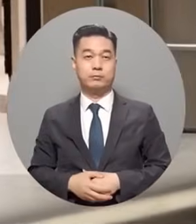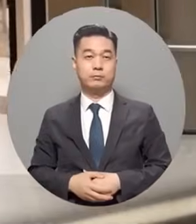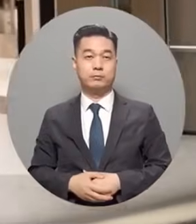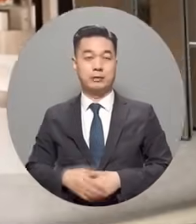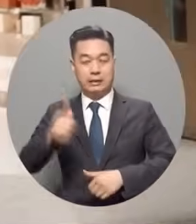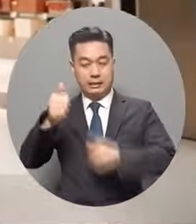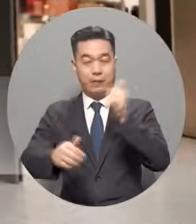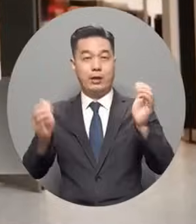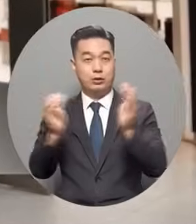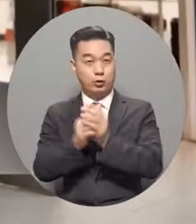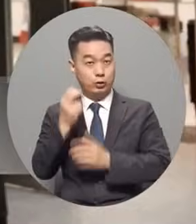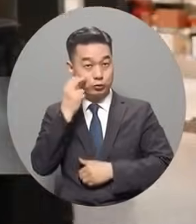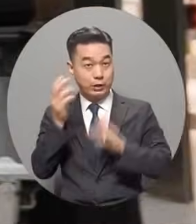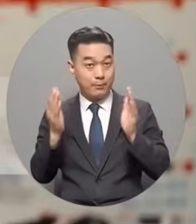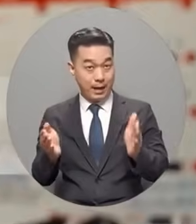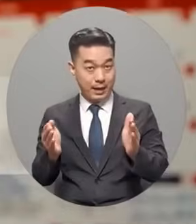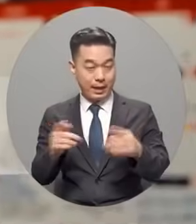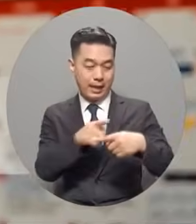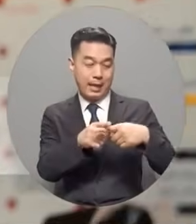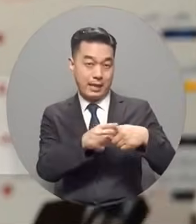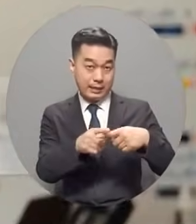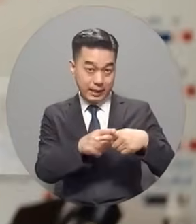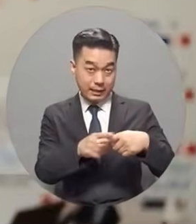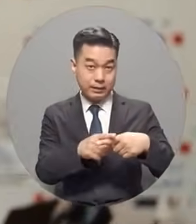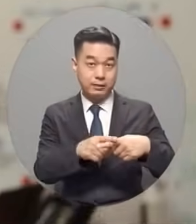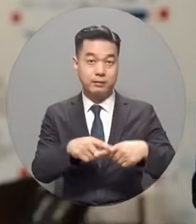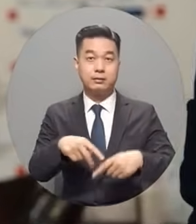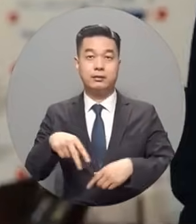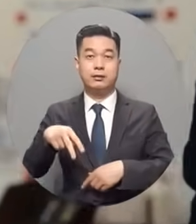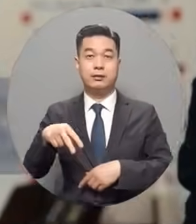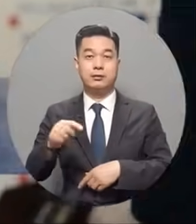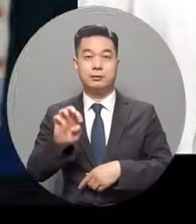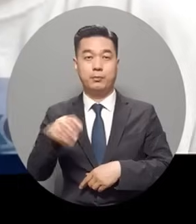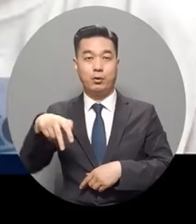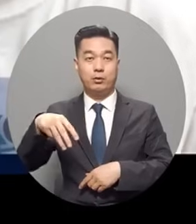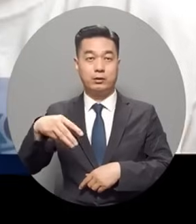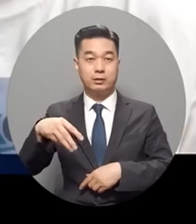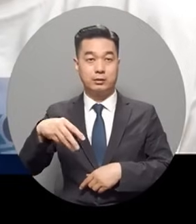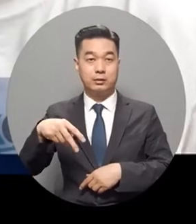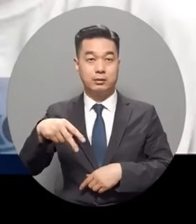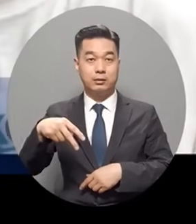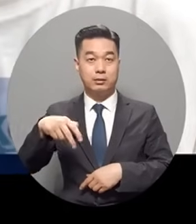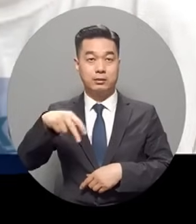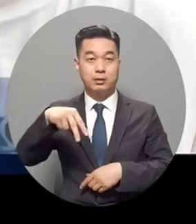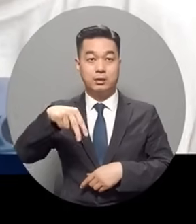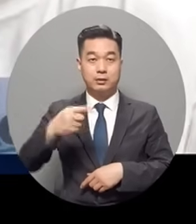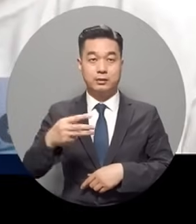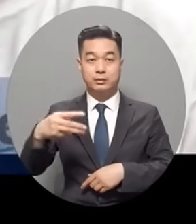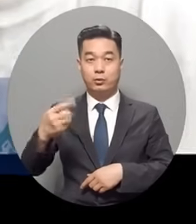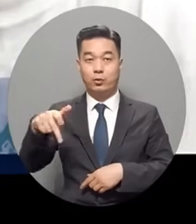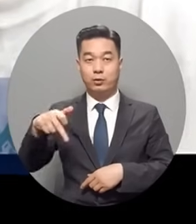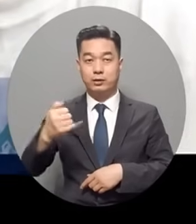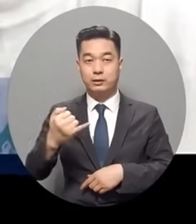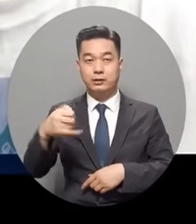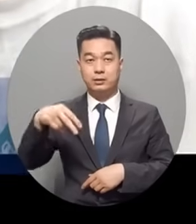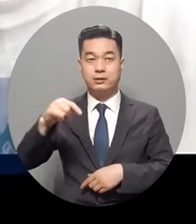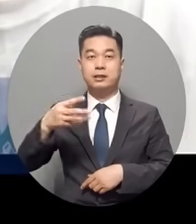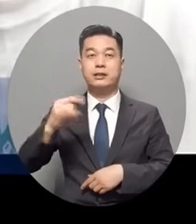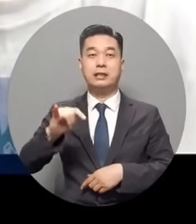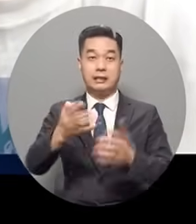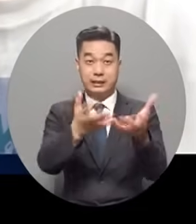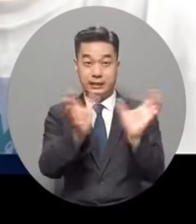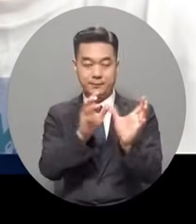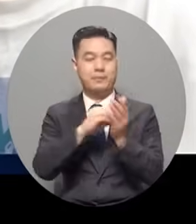만에 잉글랜드 2부 스토크시티의 유니폼을 입었습니다. 가보니 또 상남자적인 모습도 있지만 자신감은